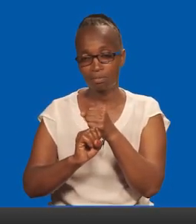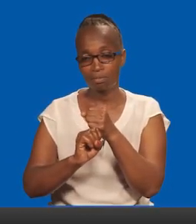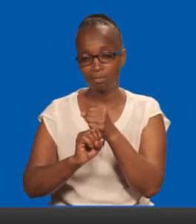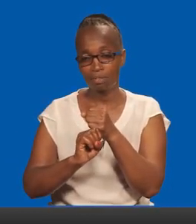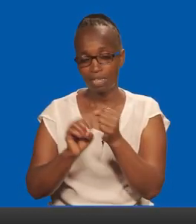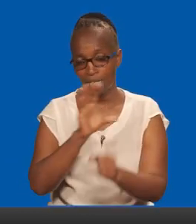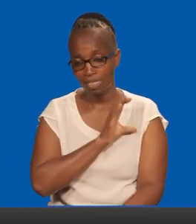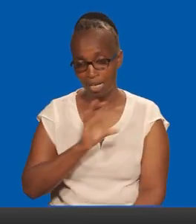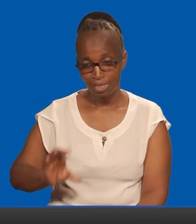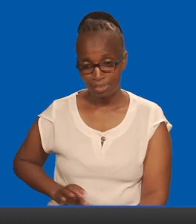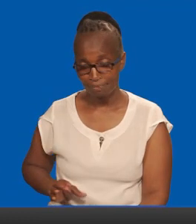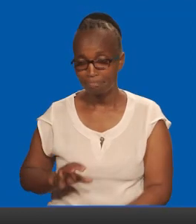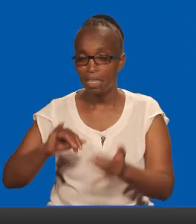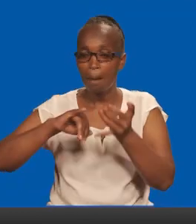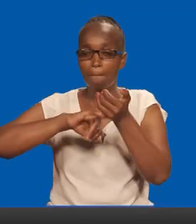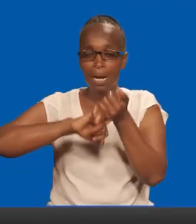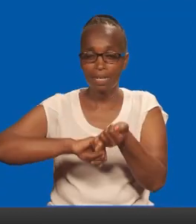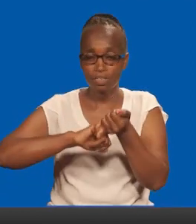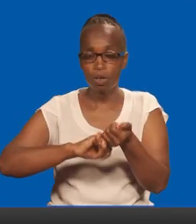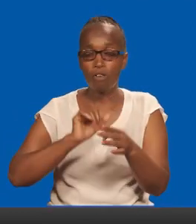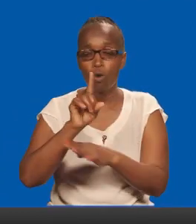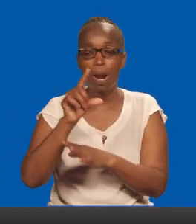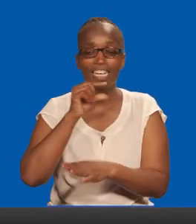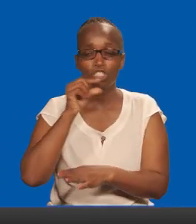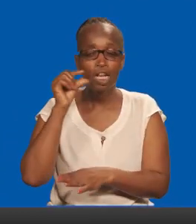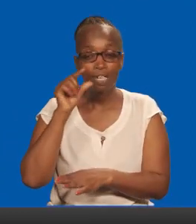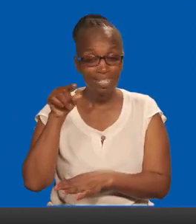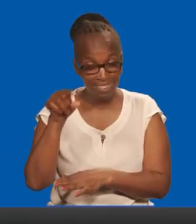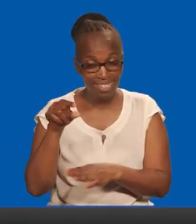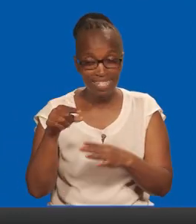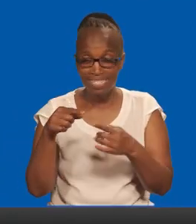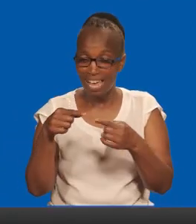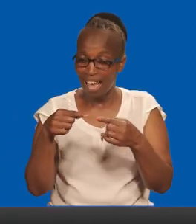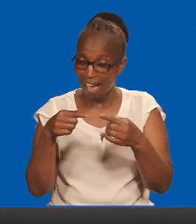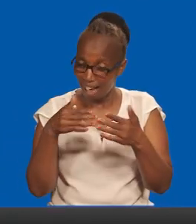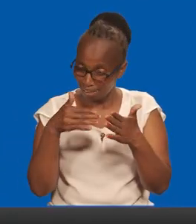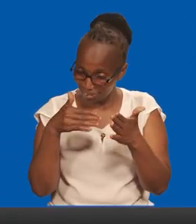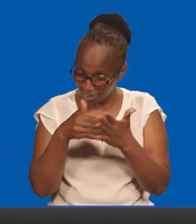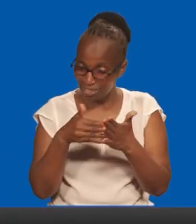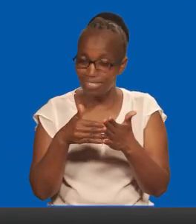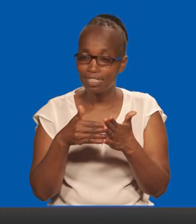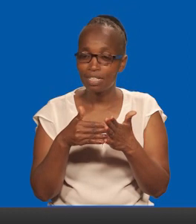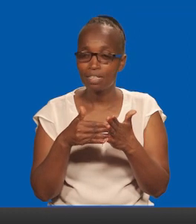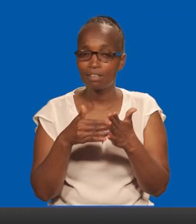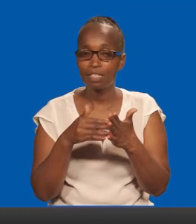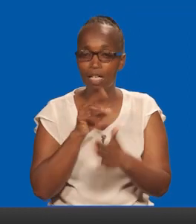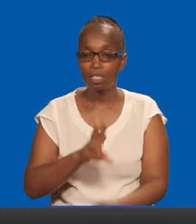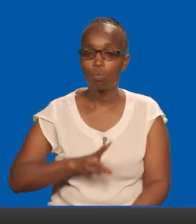Moja Hiyo Ni kinyume Na mpango Wa mungu Tangu